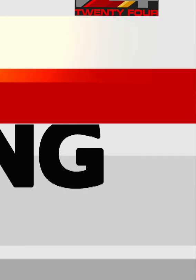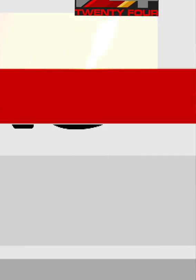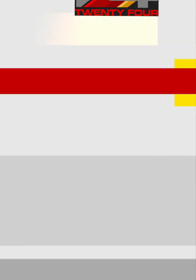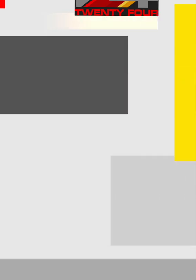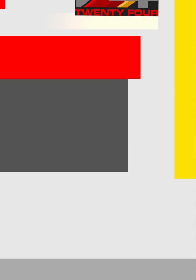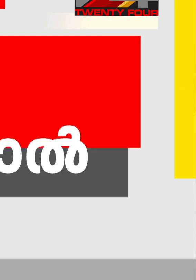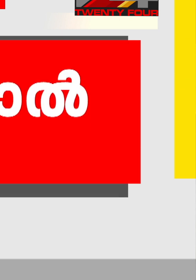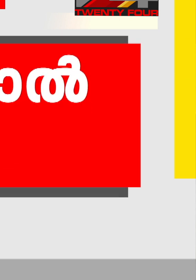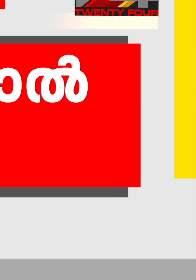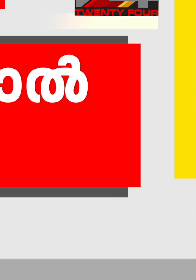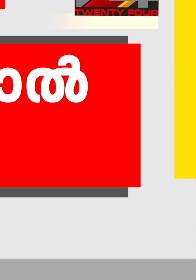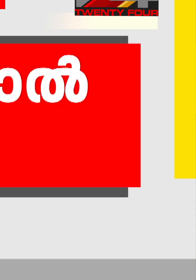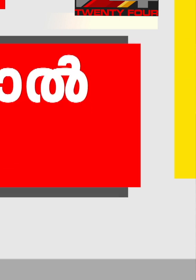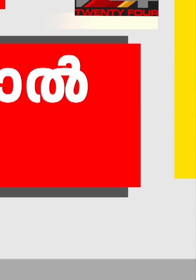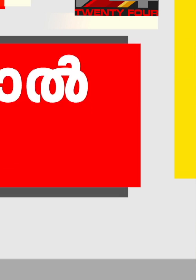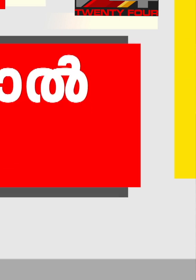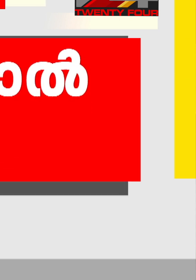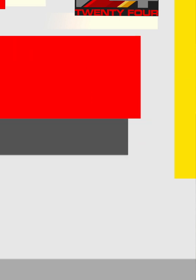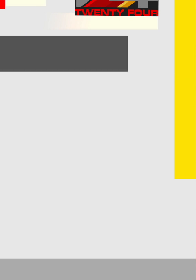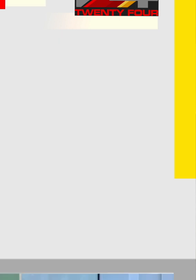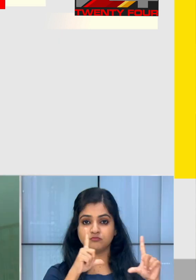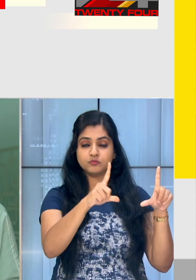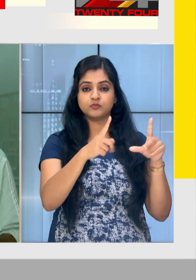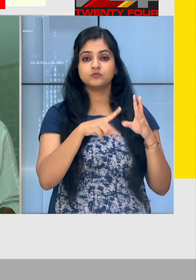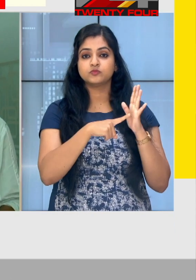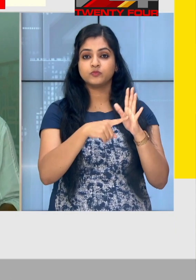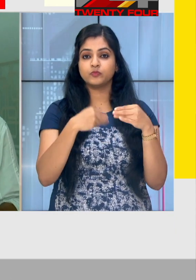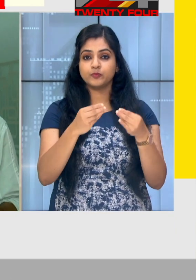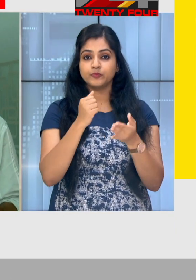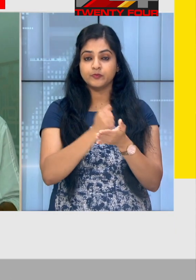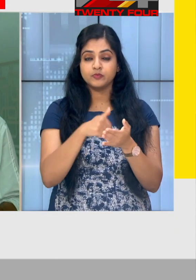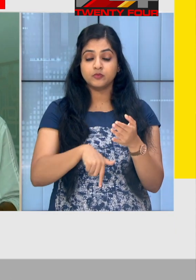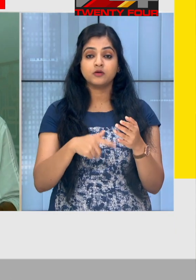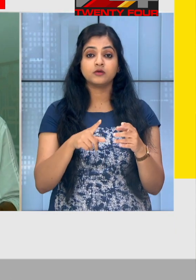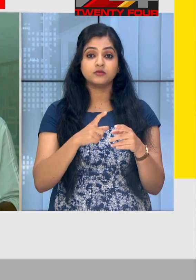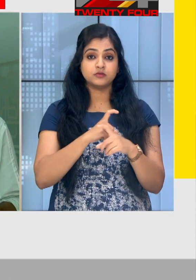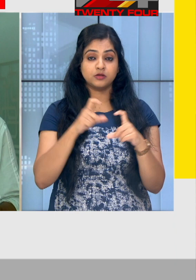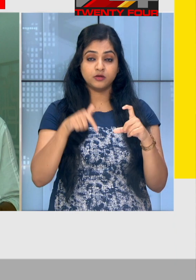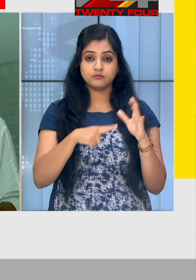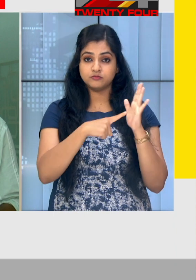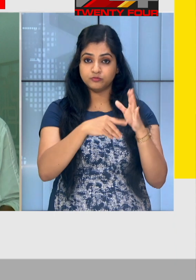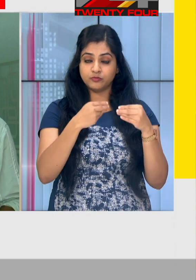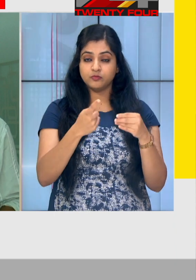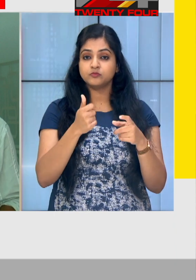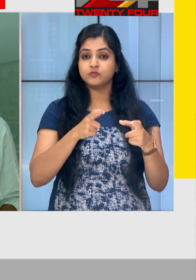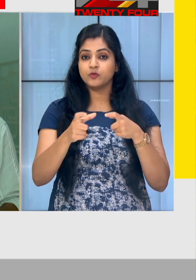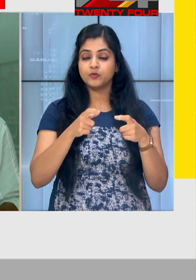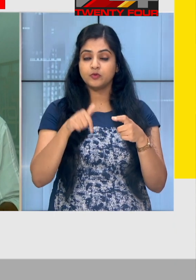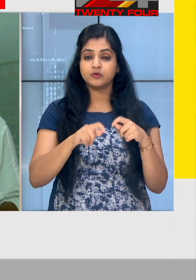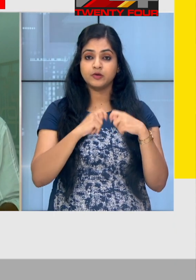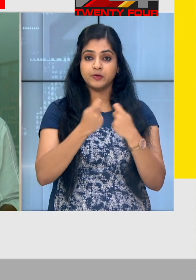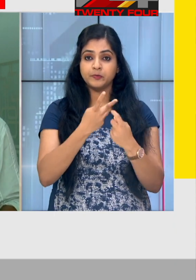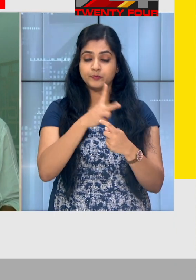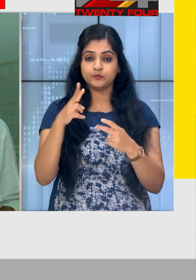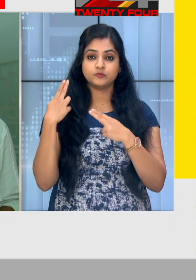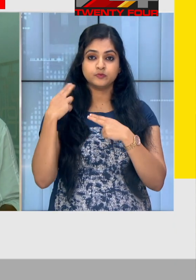മുൻപിലും വിലനിലവാര പട്ടിക നിർബന്ധമായും പ്രദർശിപ്പിക്കണം. കാര്യക്ഷമമായ ഇടപെടലിലൂടെ വിലവർദ്ധനവ് പിടിച്ചു നിർത്താൻ വകുപ്പുകൾ കൂട്ടായ പ്രവർത്തനം നടത്തണം.